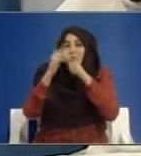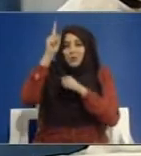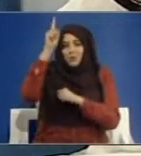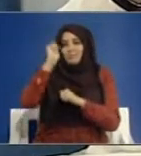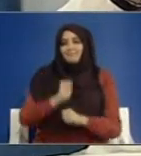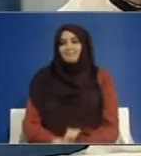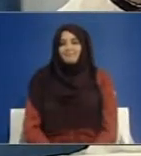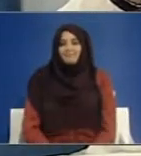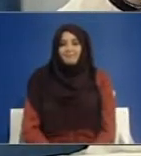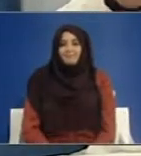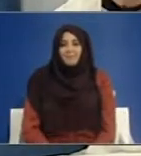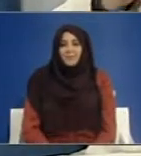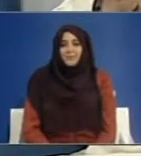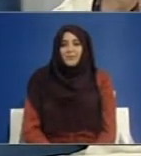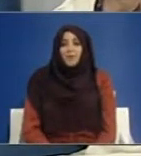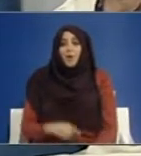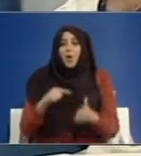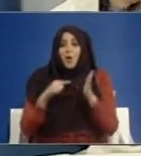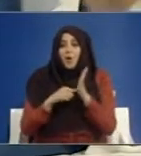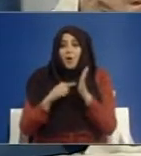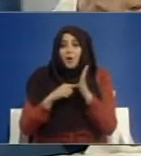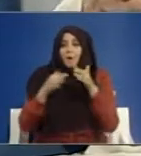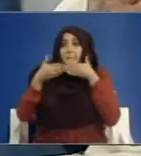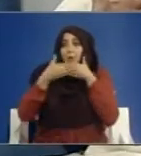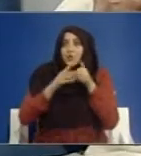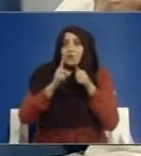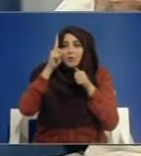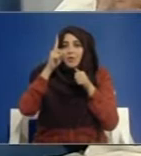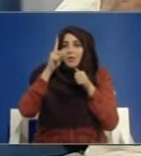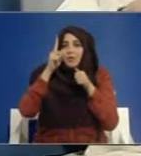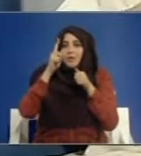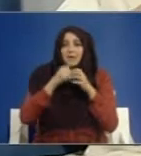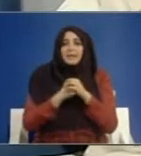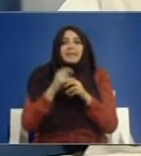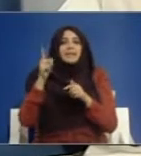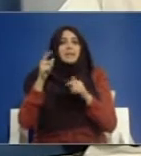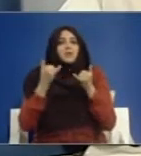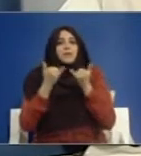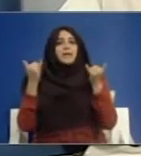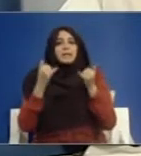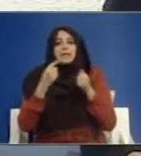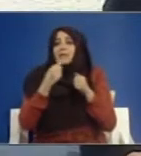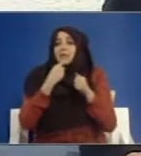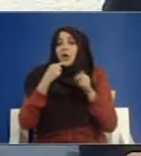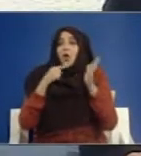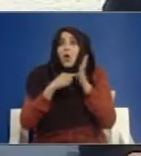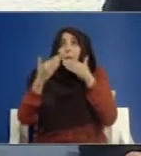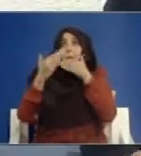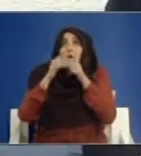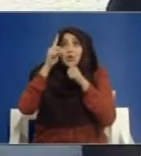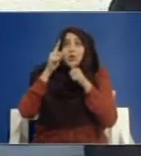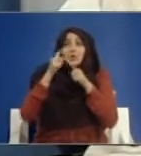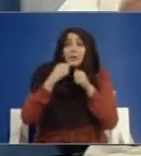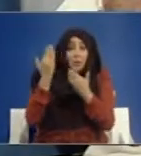تعالى، القرب من الرضا. إذا اقترب من الله يكون في حماية.